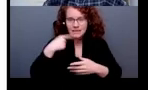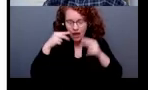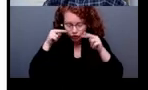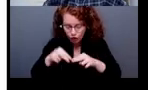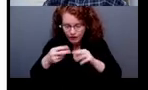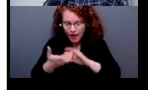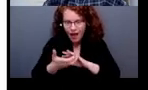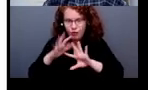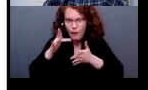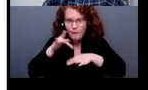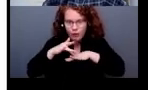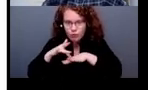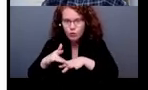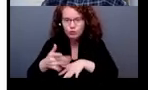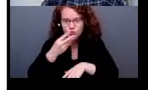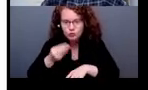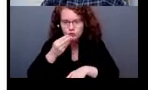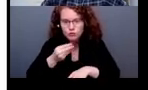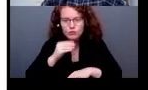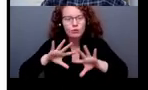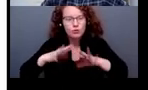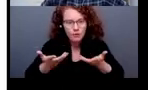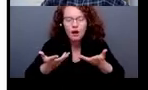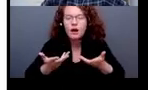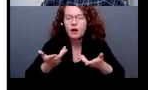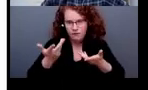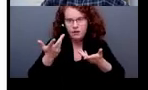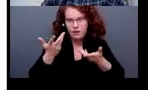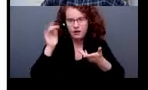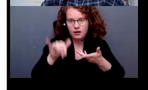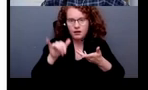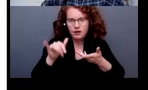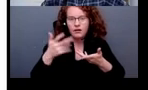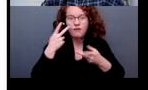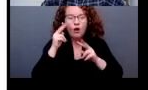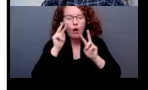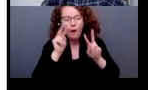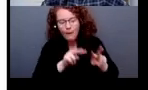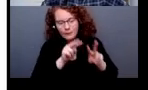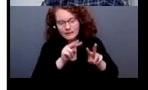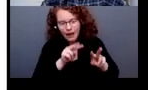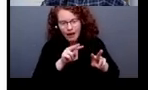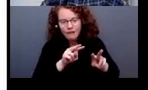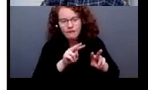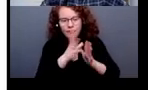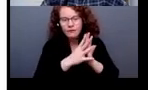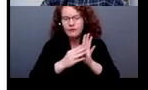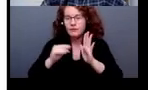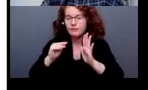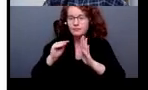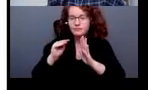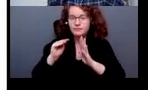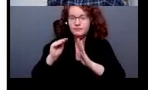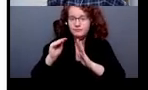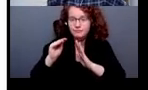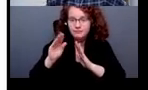de la manipulation. Donc, il y a un travail qui a été effectué, hein, on pourrait dire, entre l'observation et la restitution,